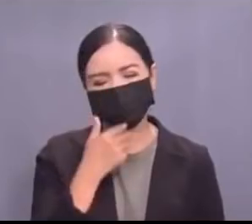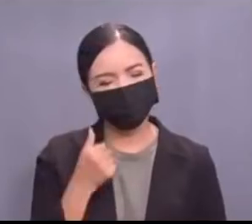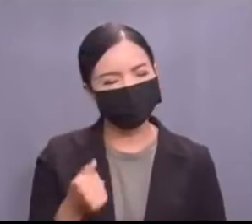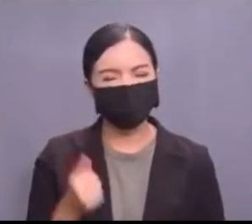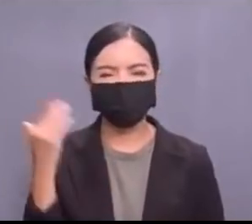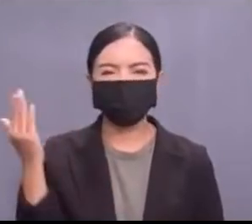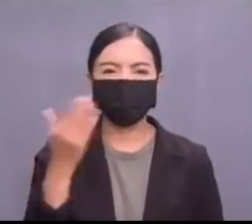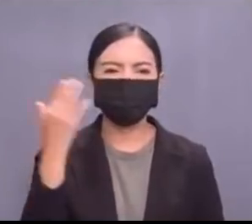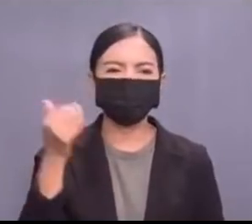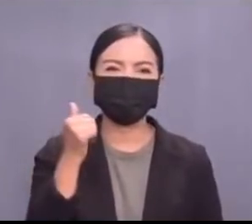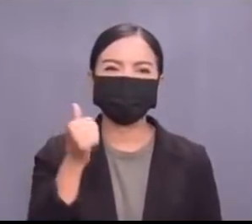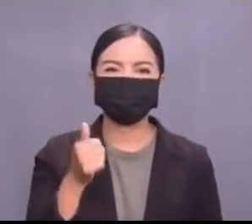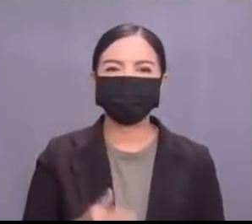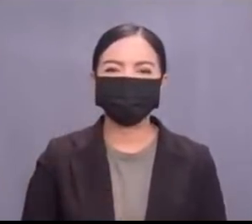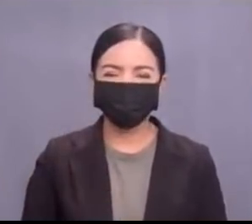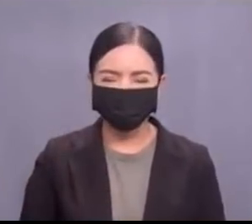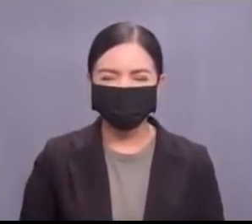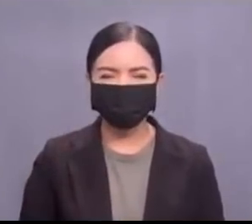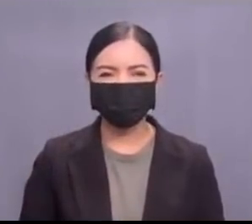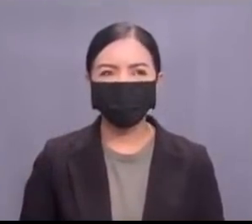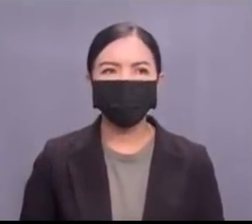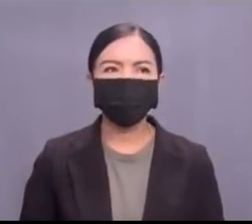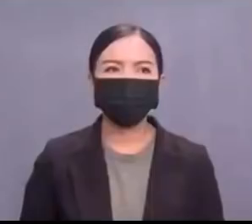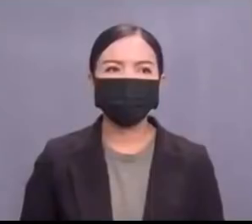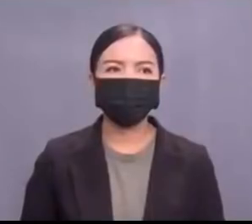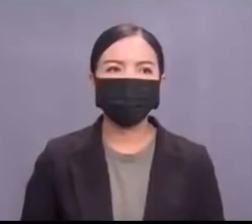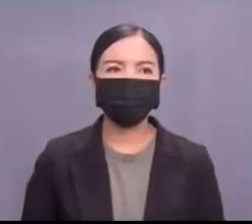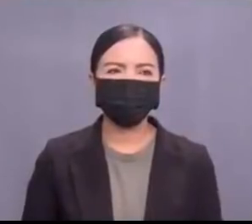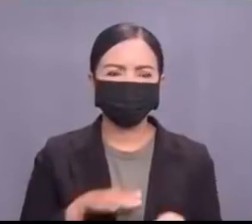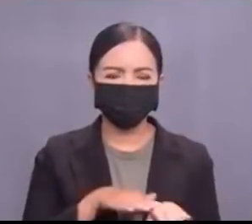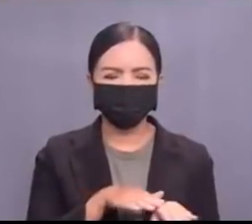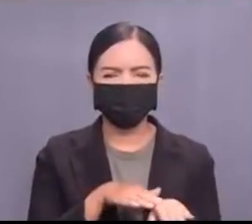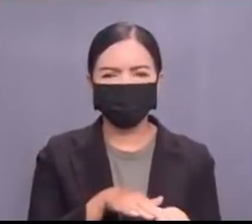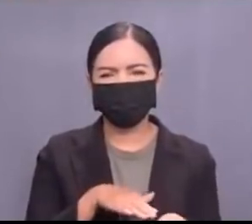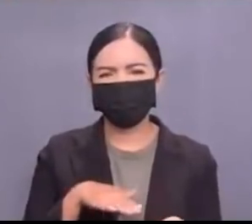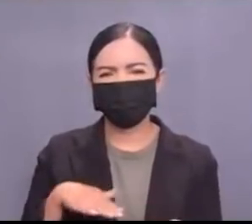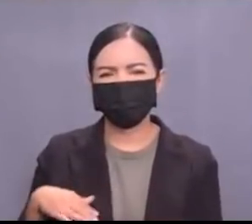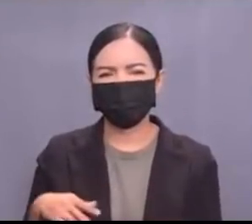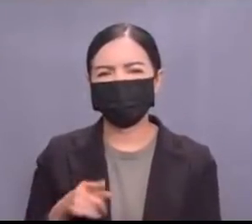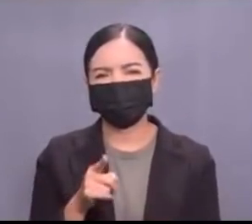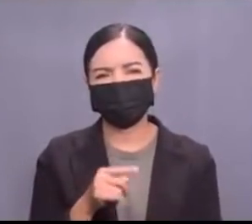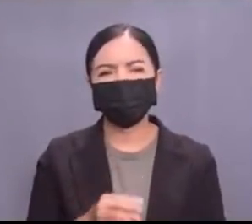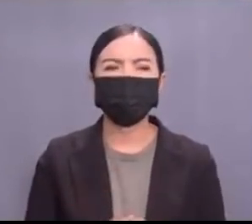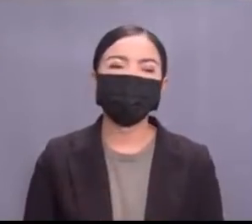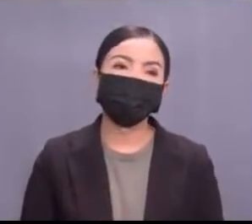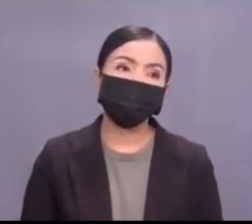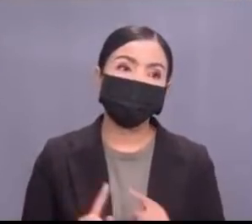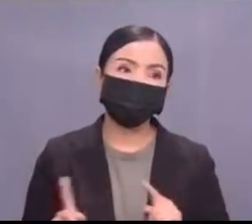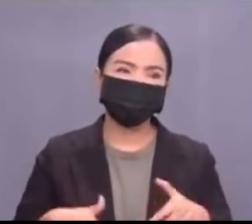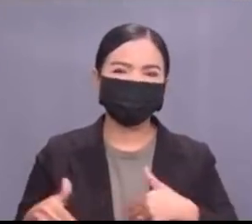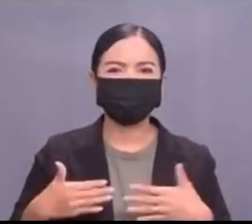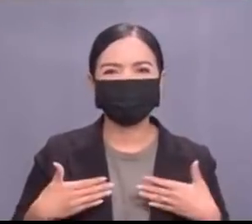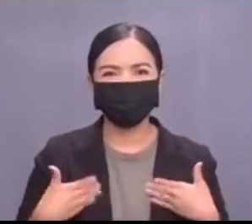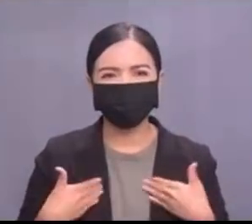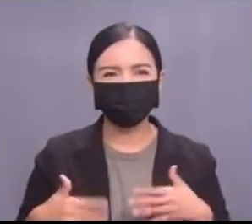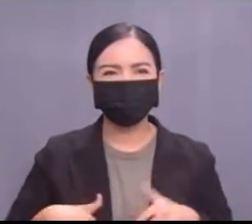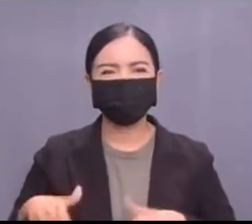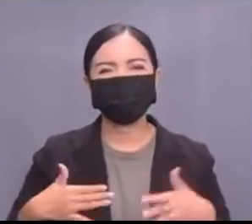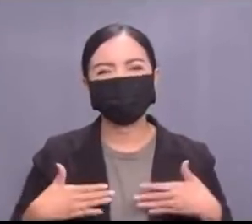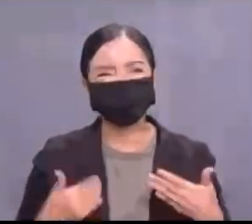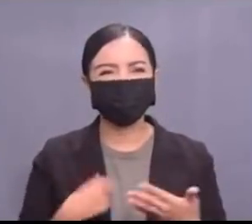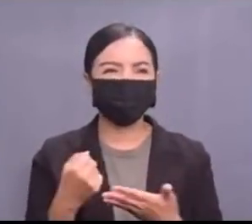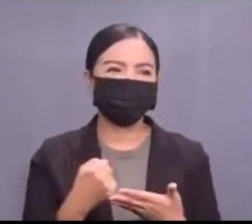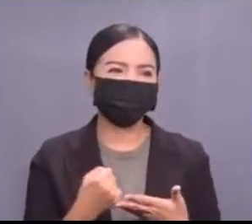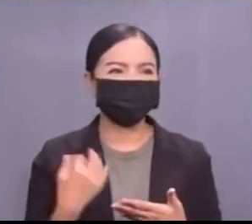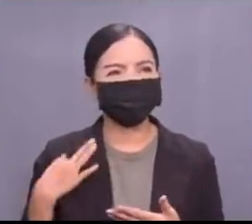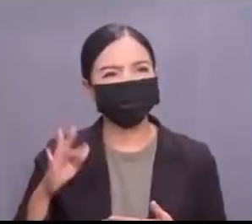ริสุทธิ์ค่ะและช่วงปลายฝนต้นหนาวแบบนี้รถเยอะมากการจราจรนี่ติดขัดไปหมดเลยแต่ชาวบ้านดีอกดีใจนะคะมาช่วยเ